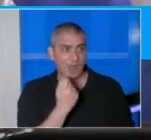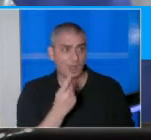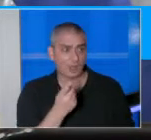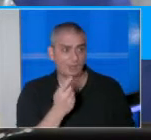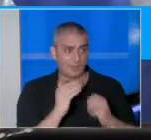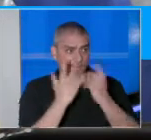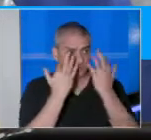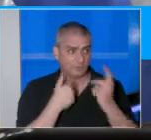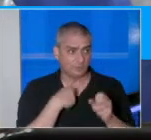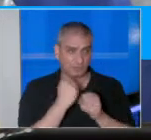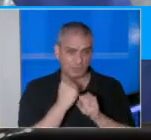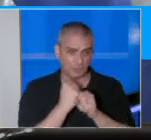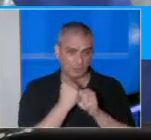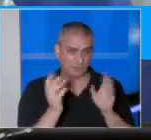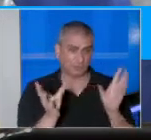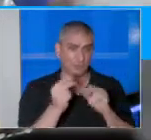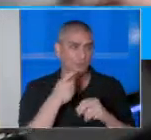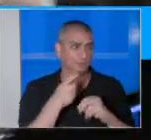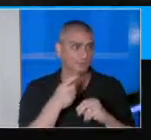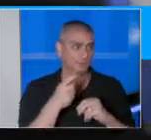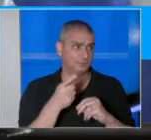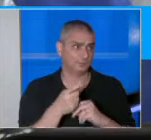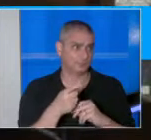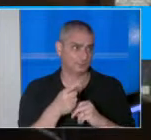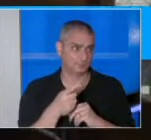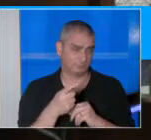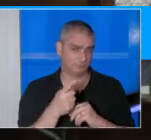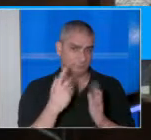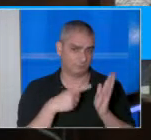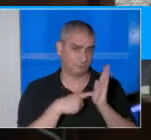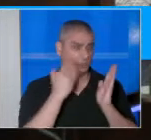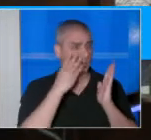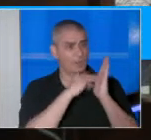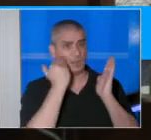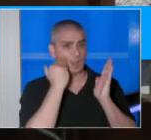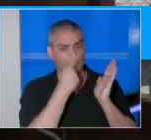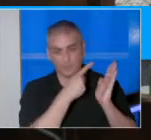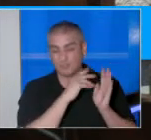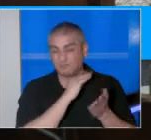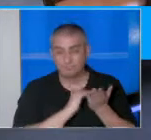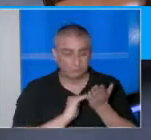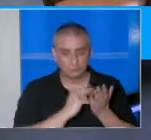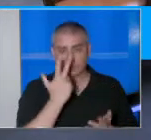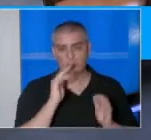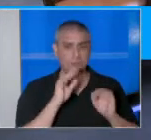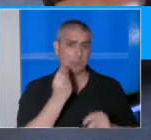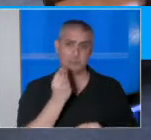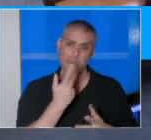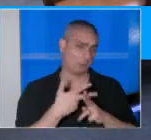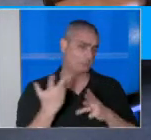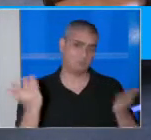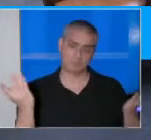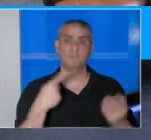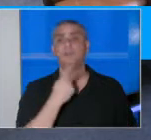לפי התחשיב שאנחנו עשינו יחד עם לשכת יועצי המס, למודל האמריקאי, היא לכל היותר 3 מיליארד שקל,